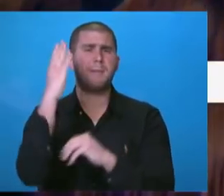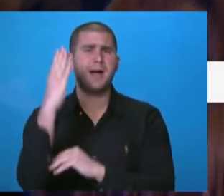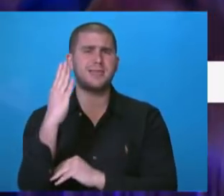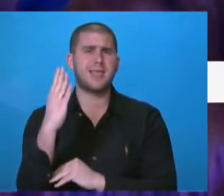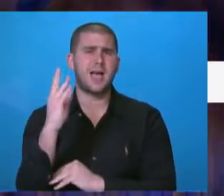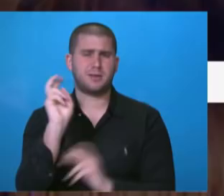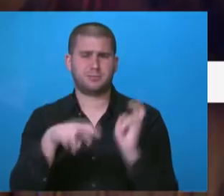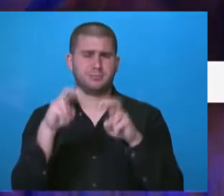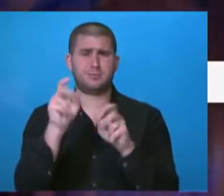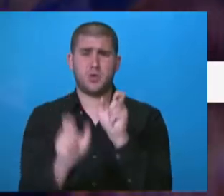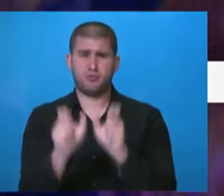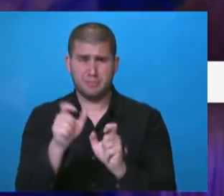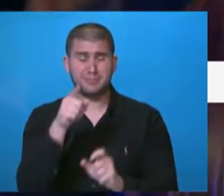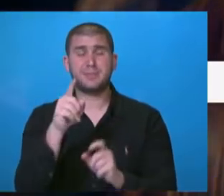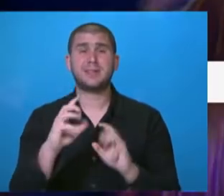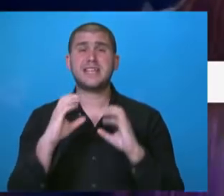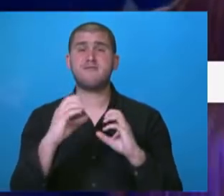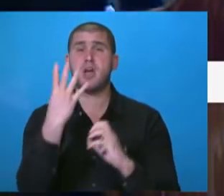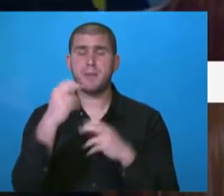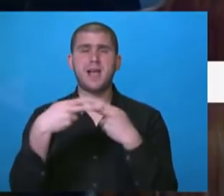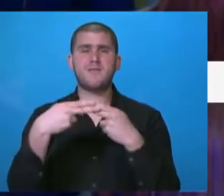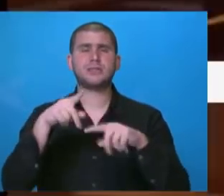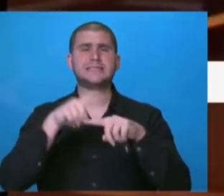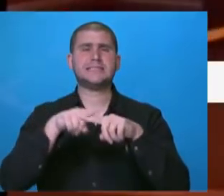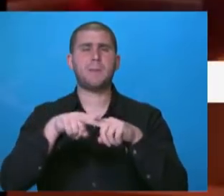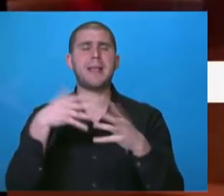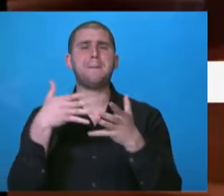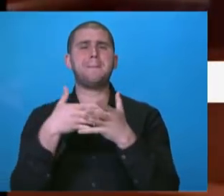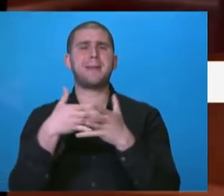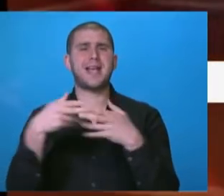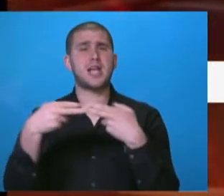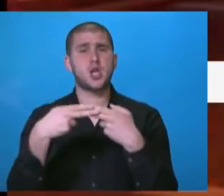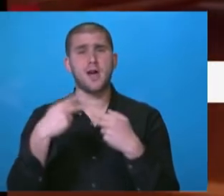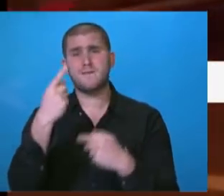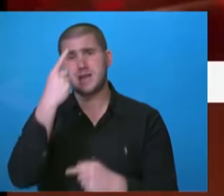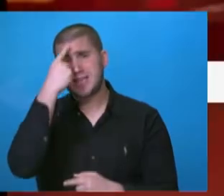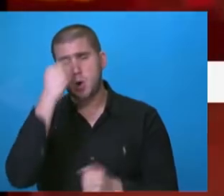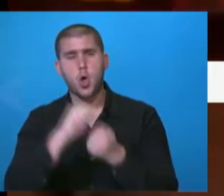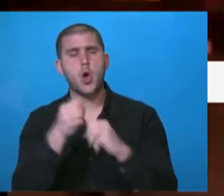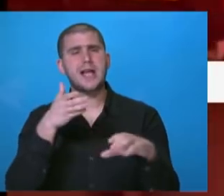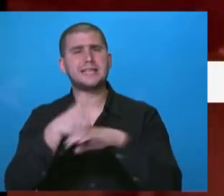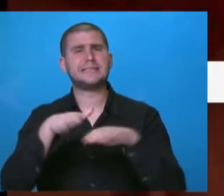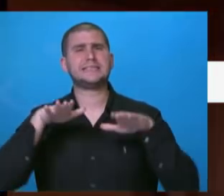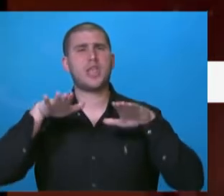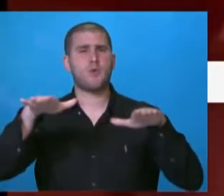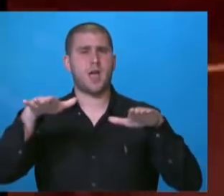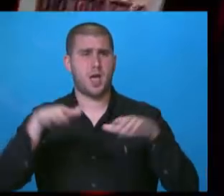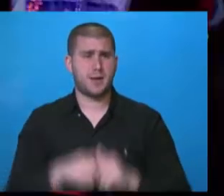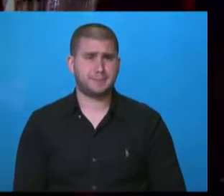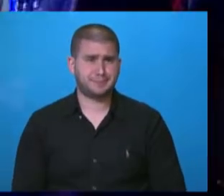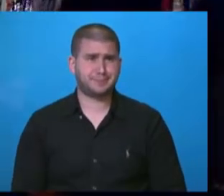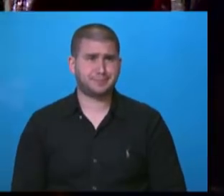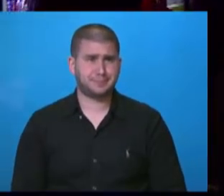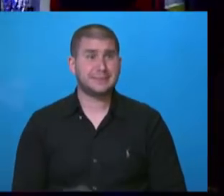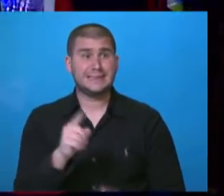נוסעים. זה קרה על כביש 40 סמוך לצומת בדק, לא רחוק מיהוד, לא רחוק מהכניסה לנמל התעופה בן גוריון. זה